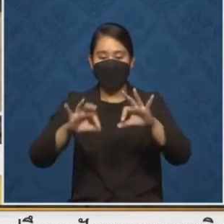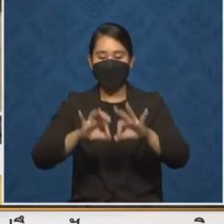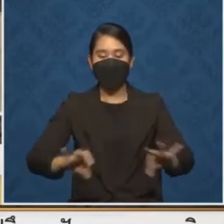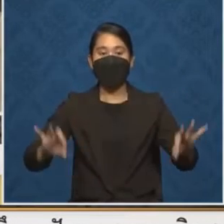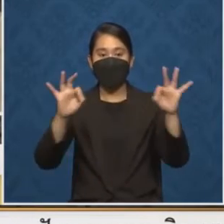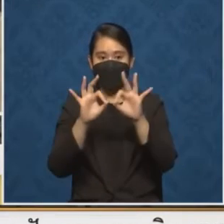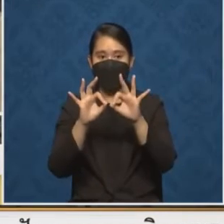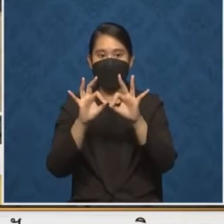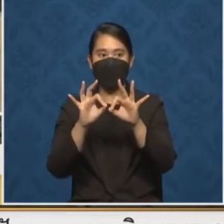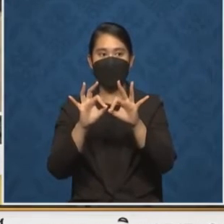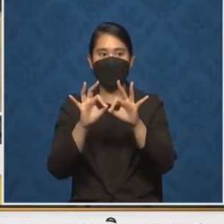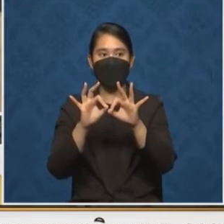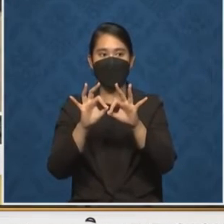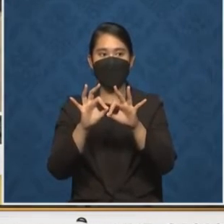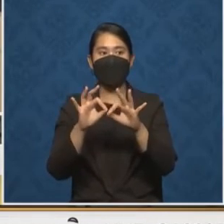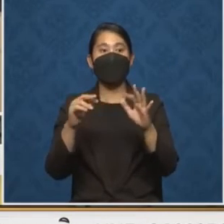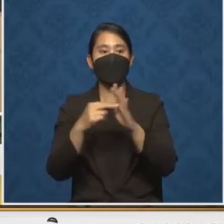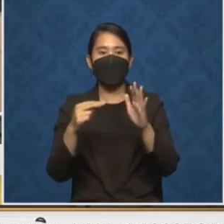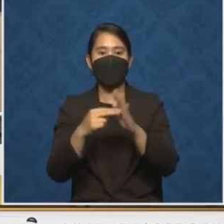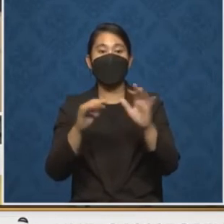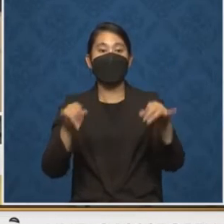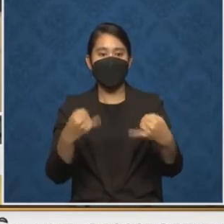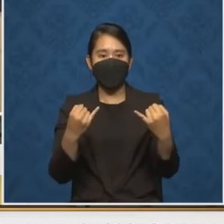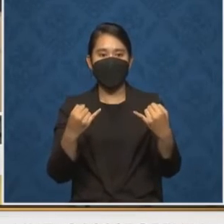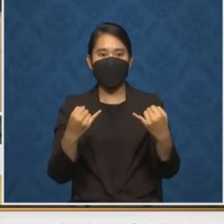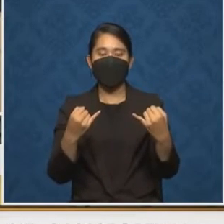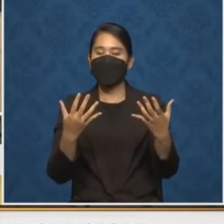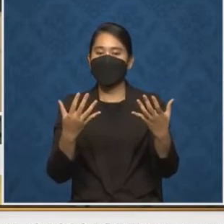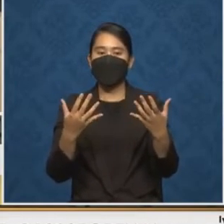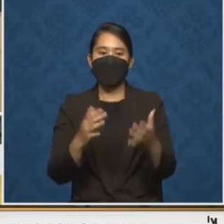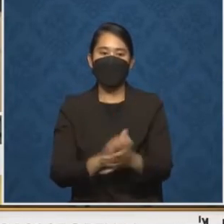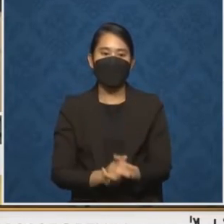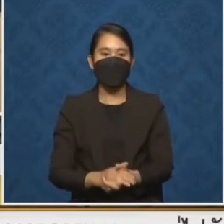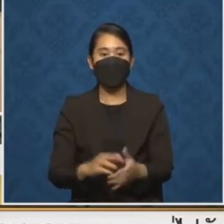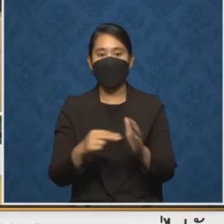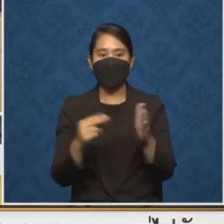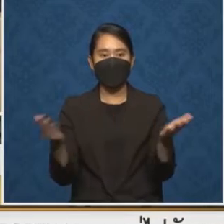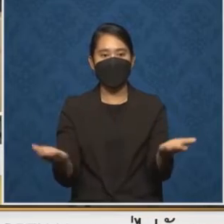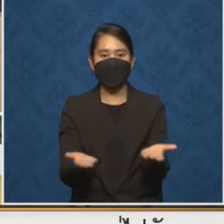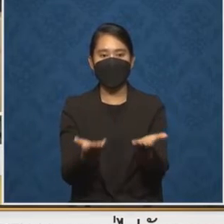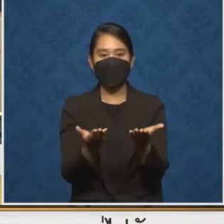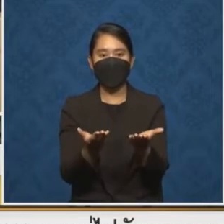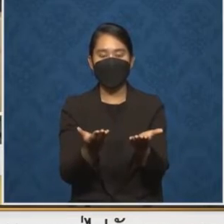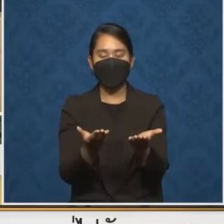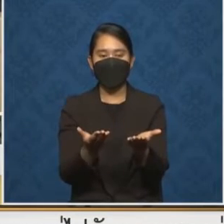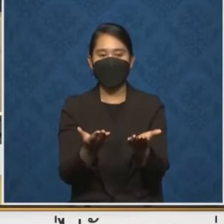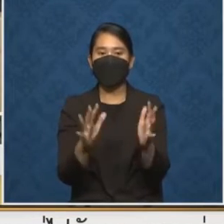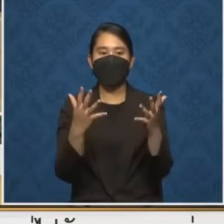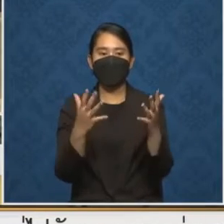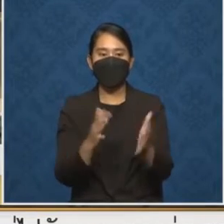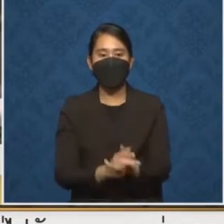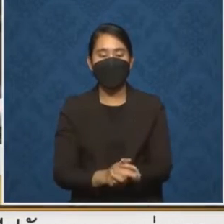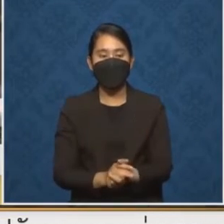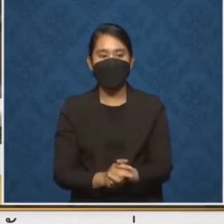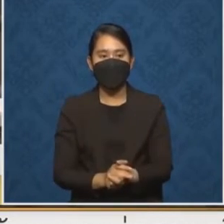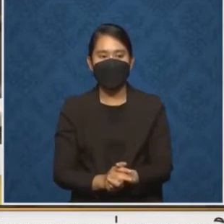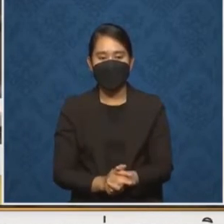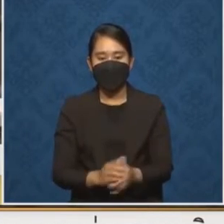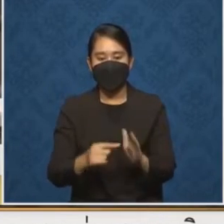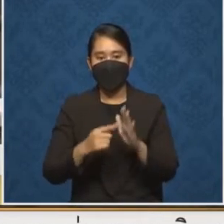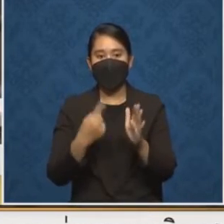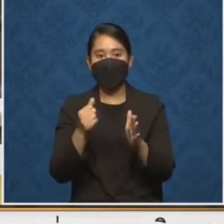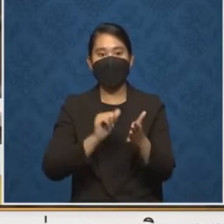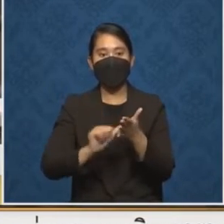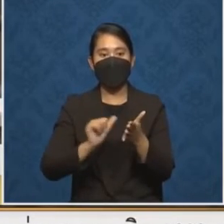ในคฏดีที่เป็นคามคพข้อพิภาทกัมันไม่ได้ถูกไปรวมใสำนว retention ในการตอสู้กระดีทำไมเราไม่แก้ต้น